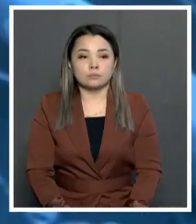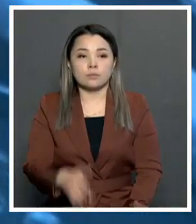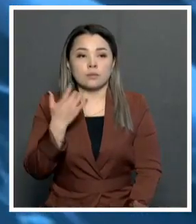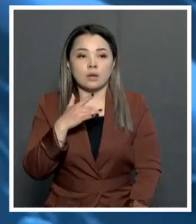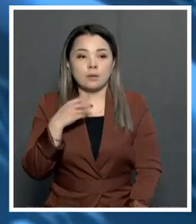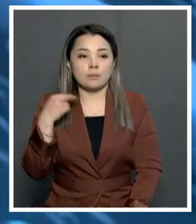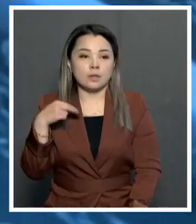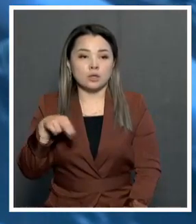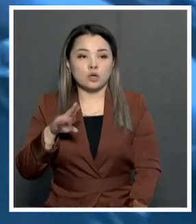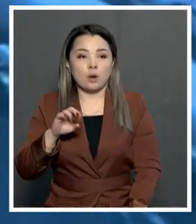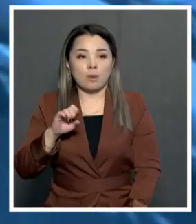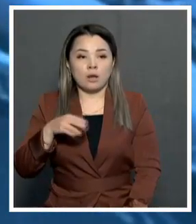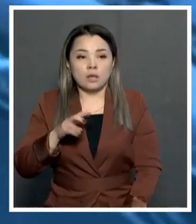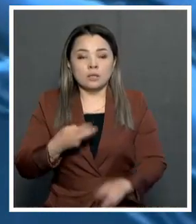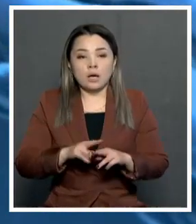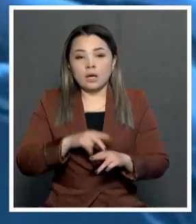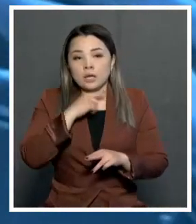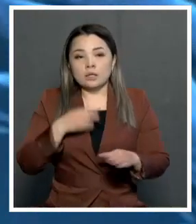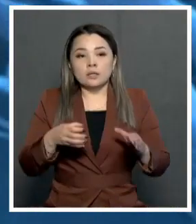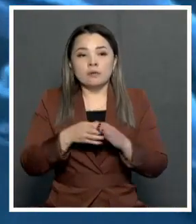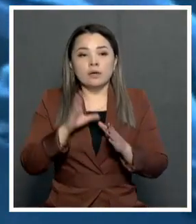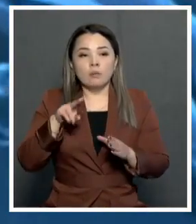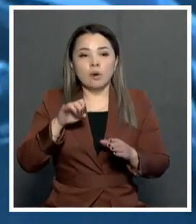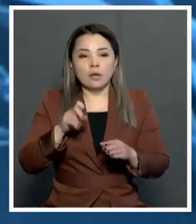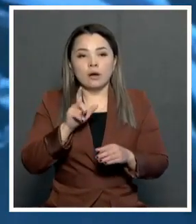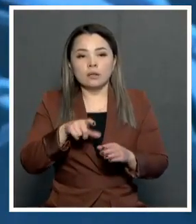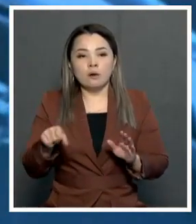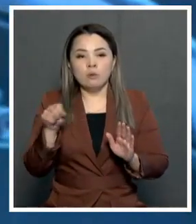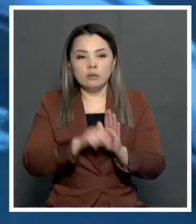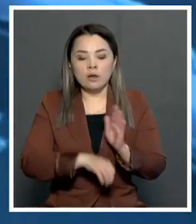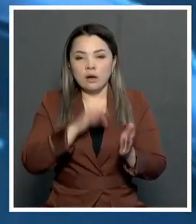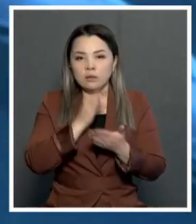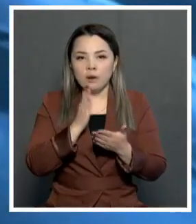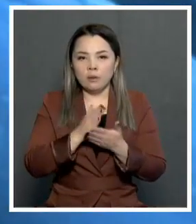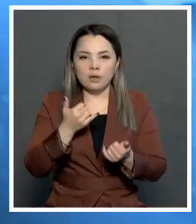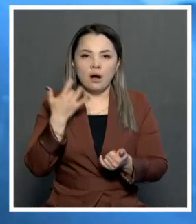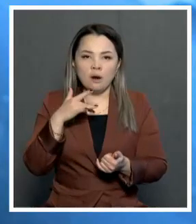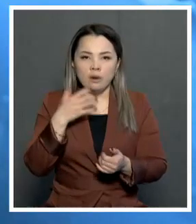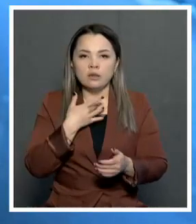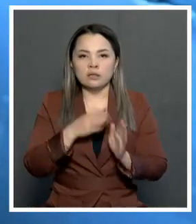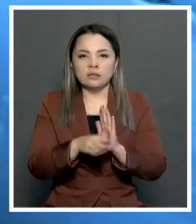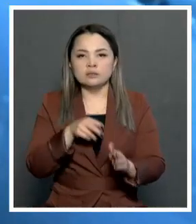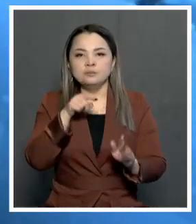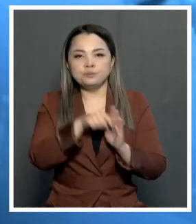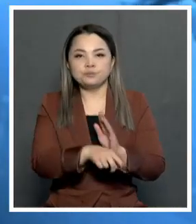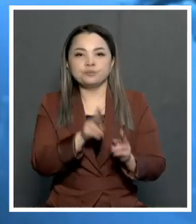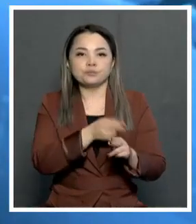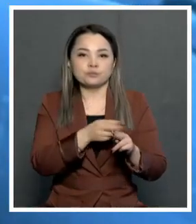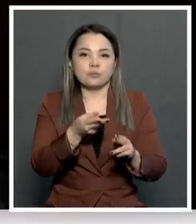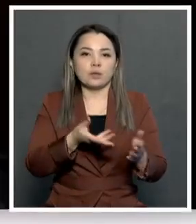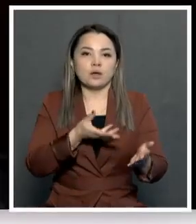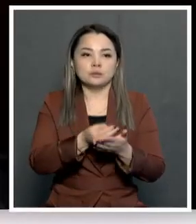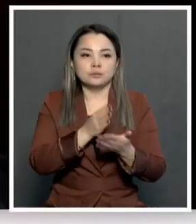Ақш президенті Джо Байден ресейлік әріптесі Владимир Путинді адам өлтіруші деп атап, Америкадағы сайлауға араласқан үшін ақы